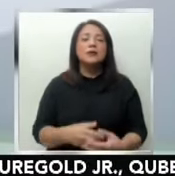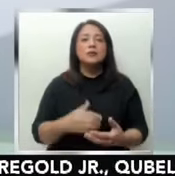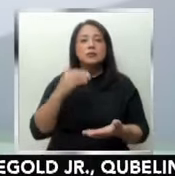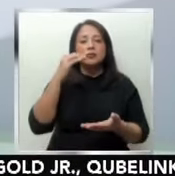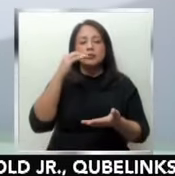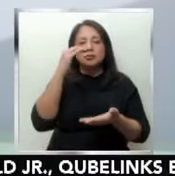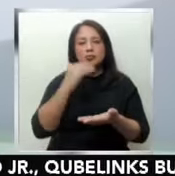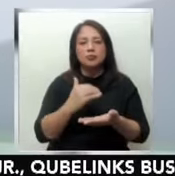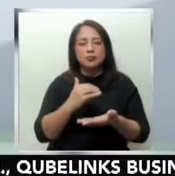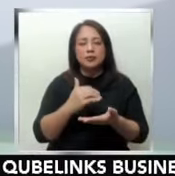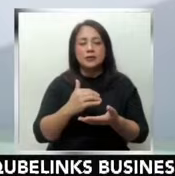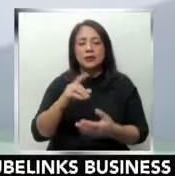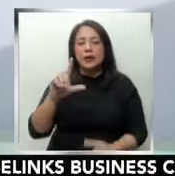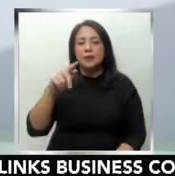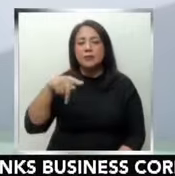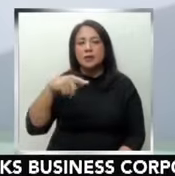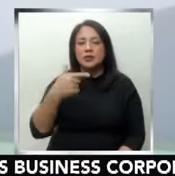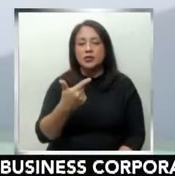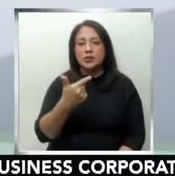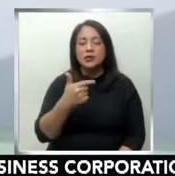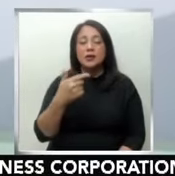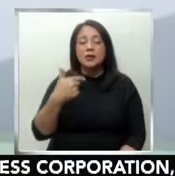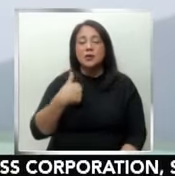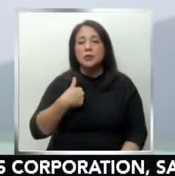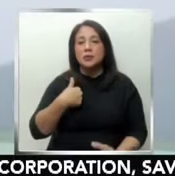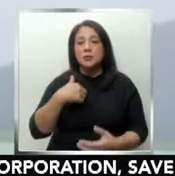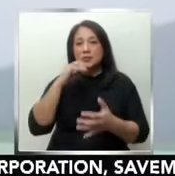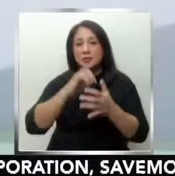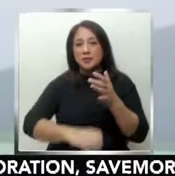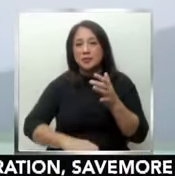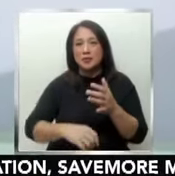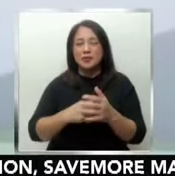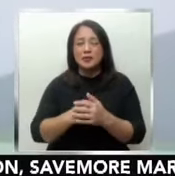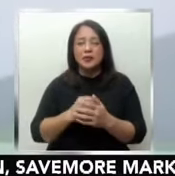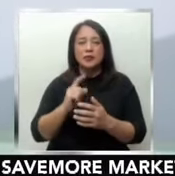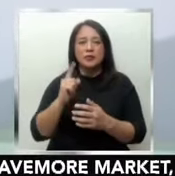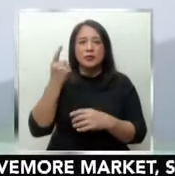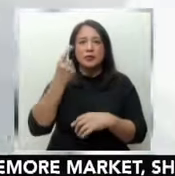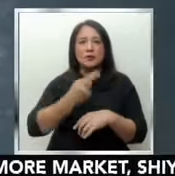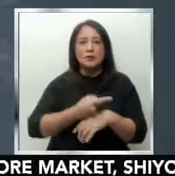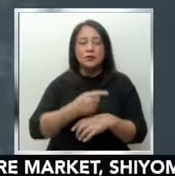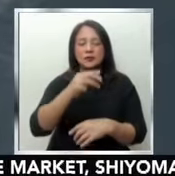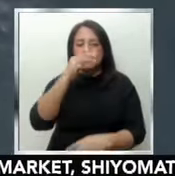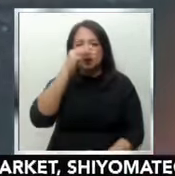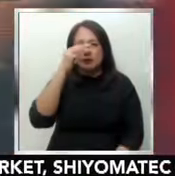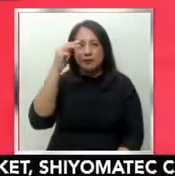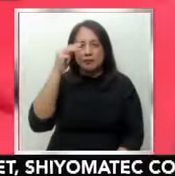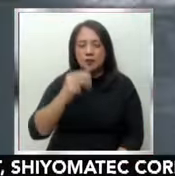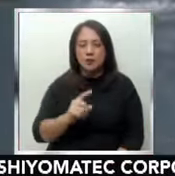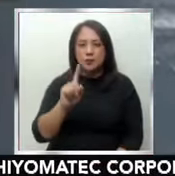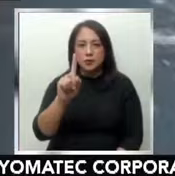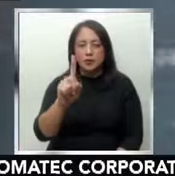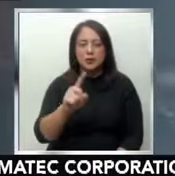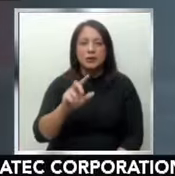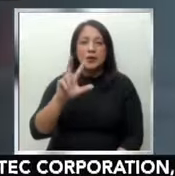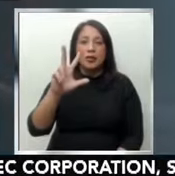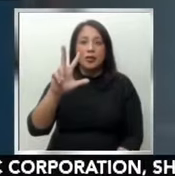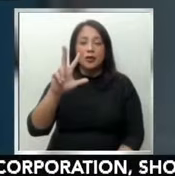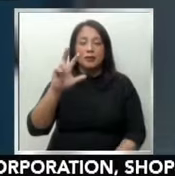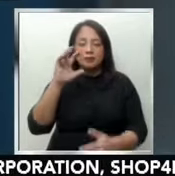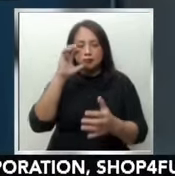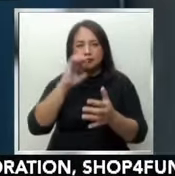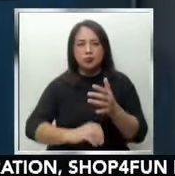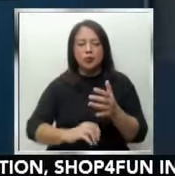LPG at auto LPG epektibo ngayong unang araw ng Marso mahigit ang Roll sa kada kilo ng